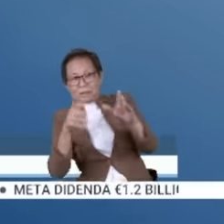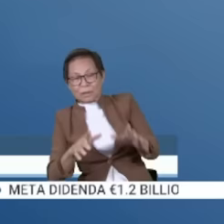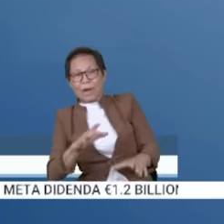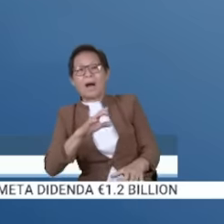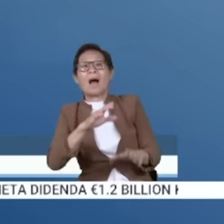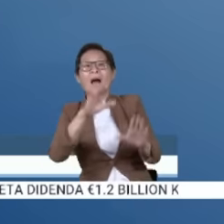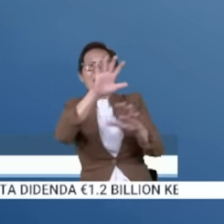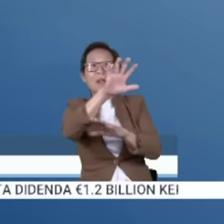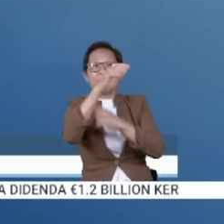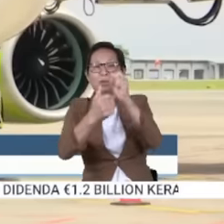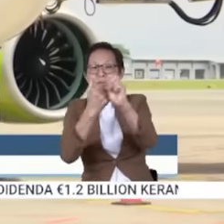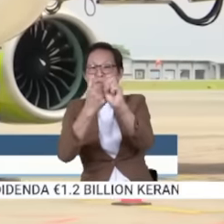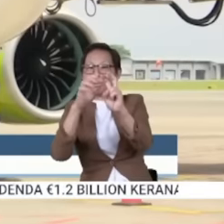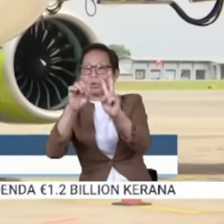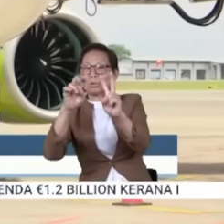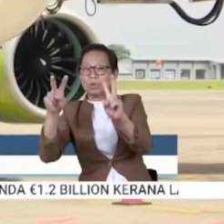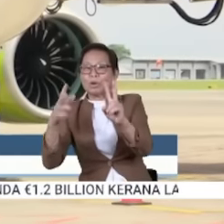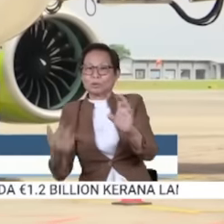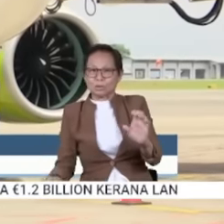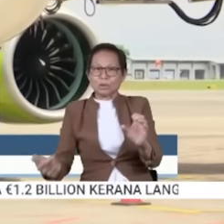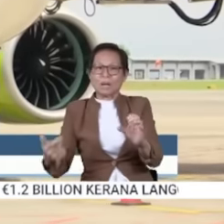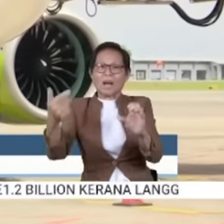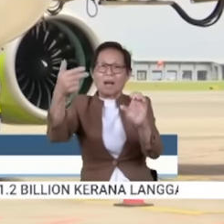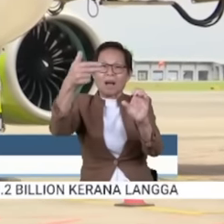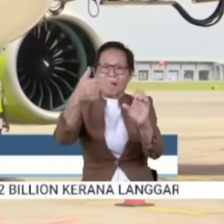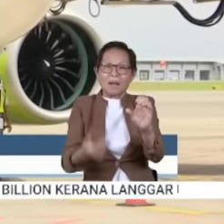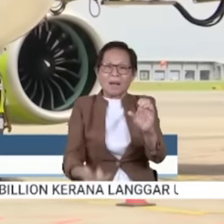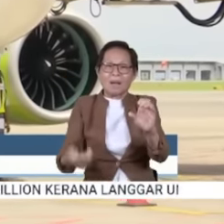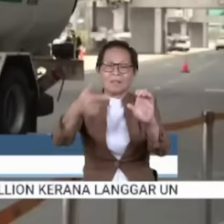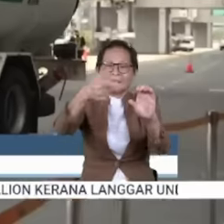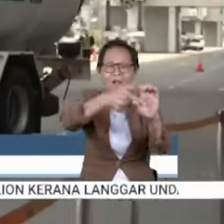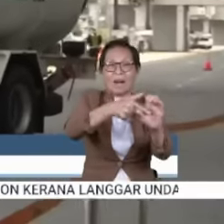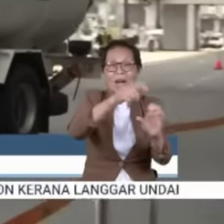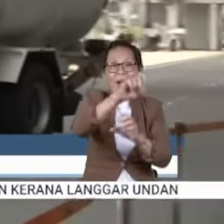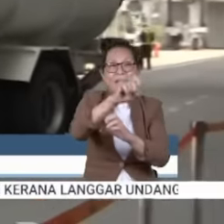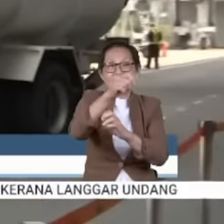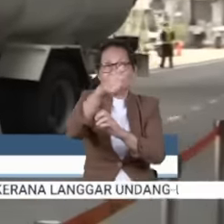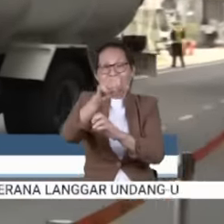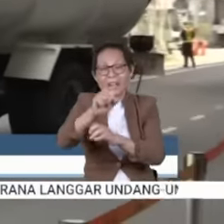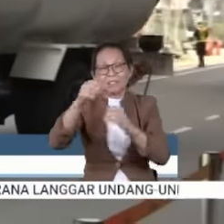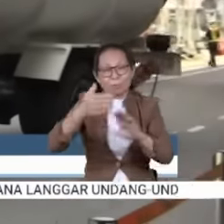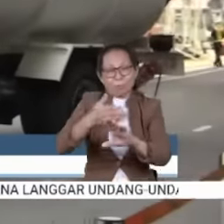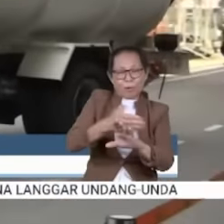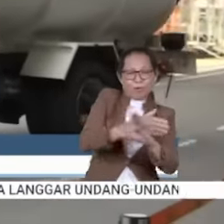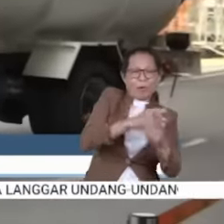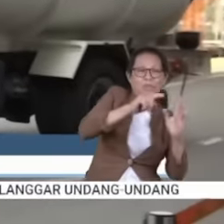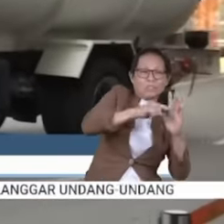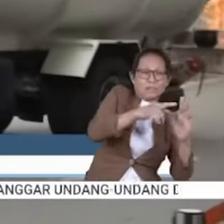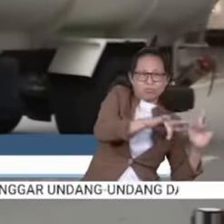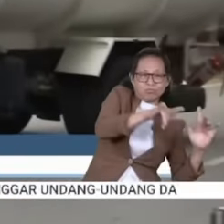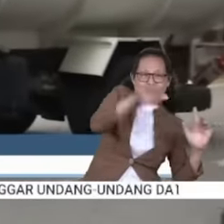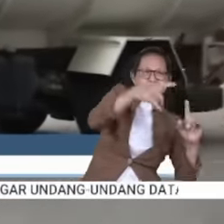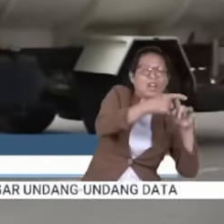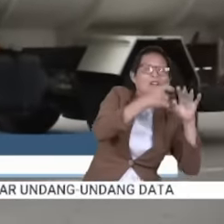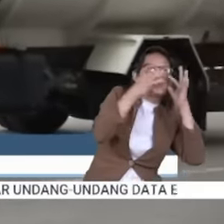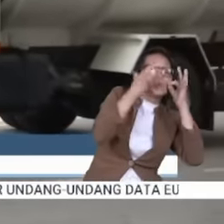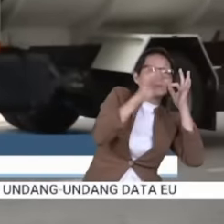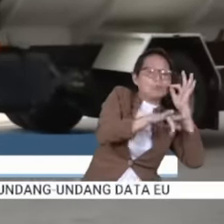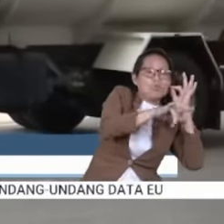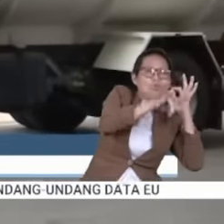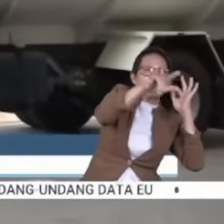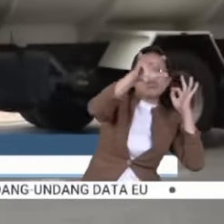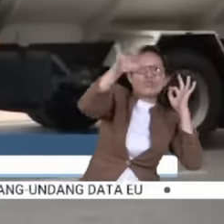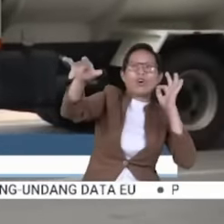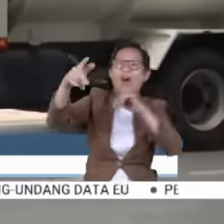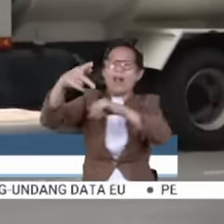2023 telah diisi semula dengan Sef sebelum memuliakan perbankan dari kucing gelang